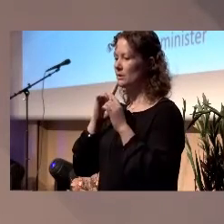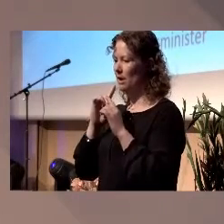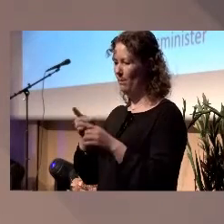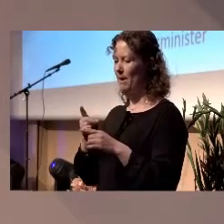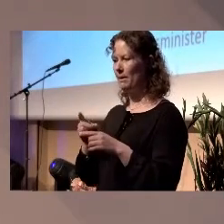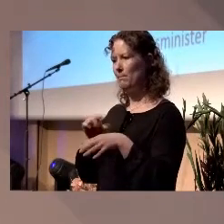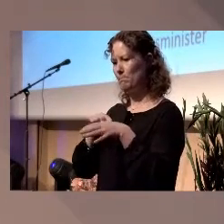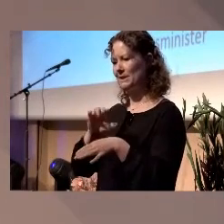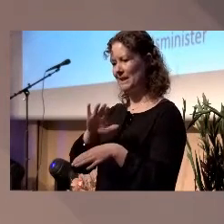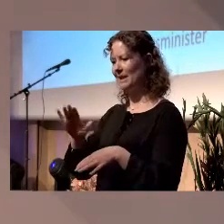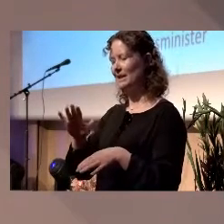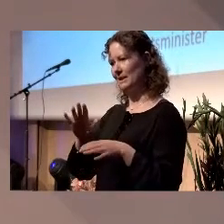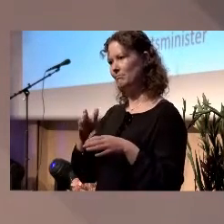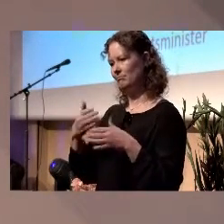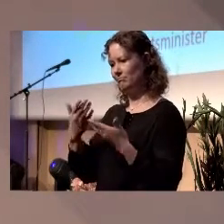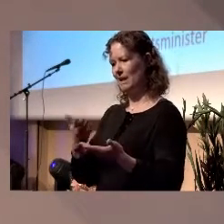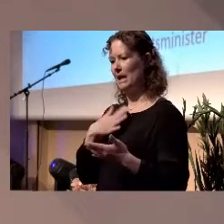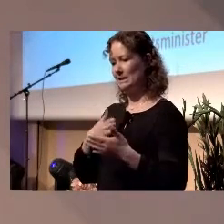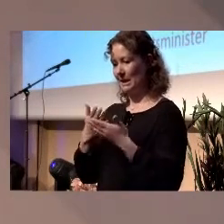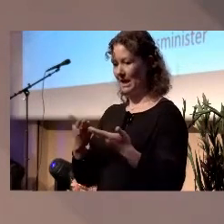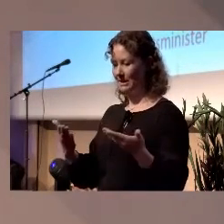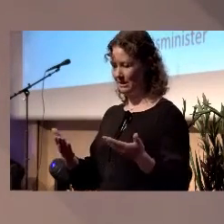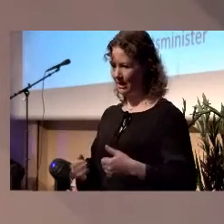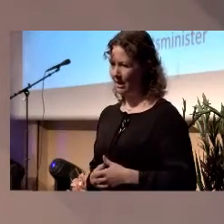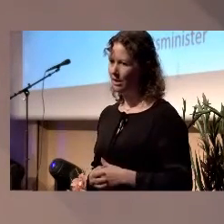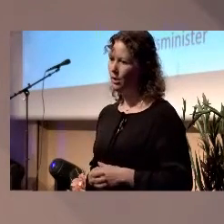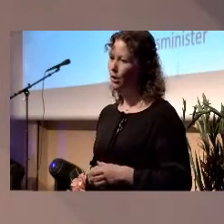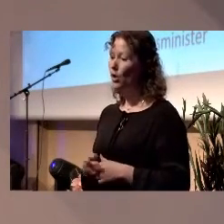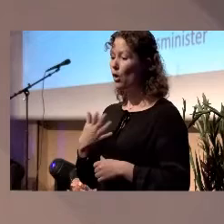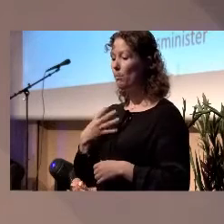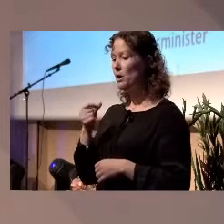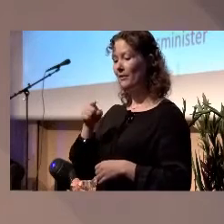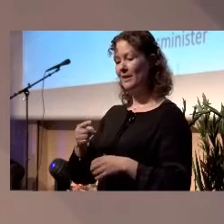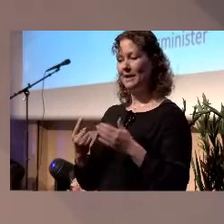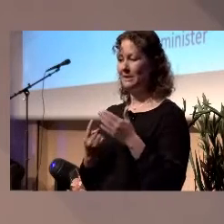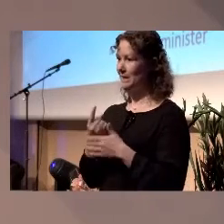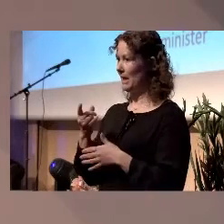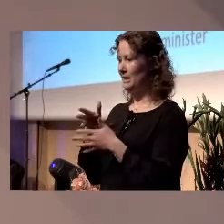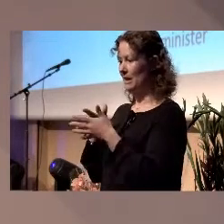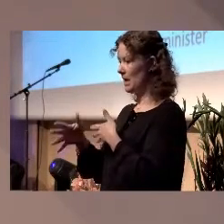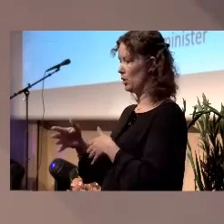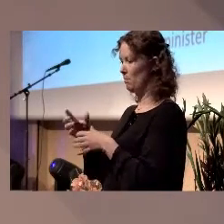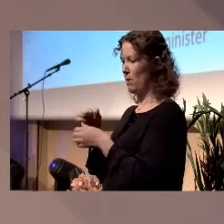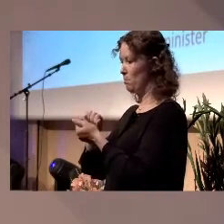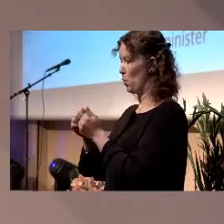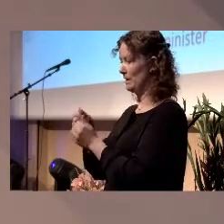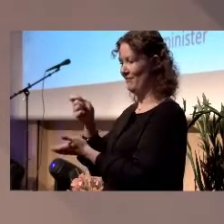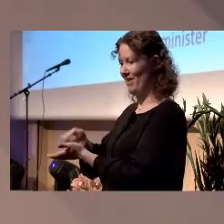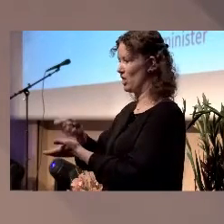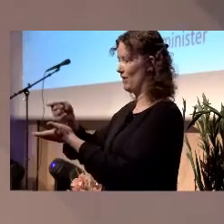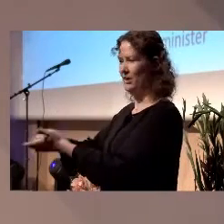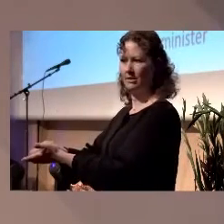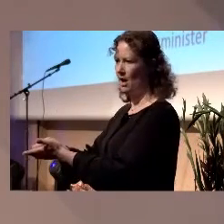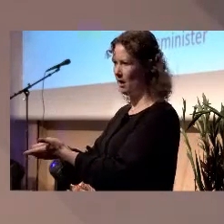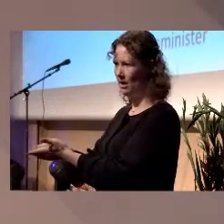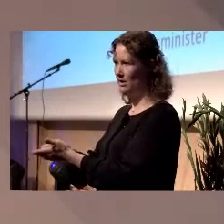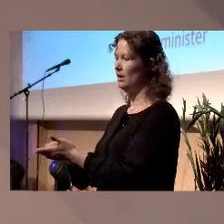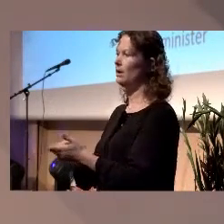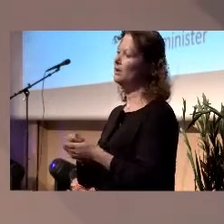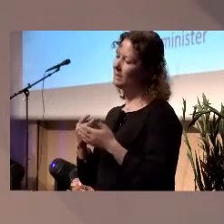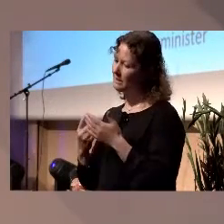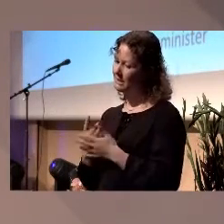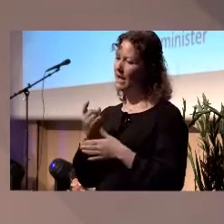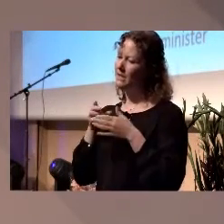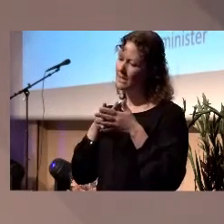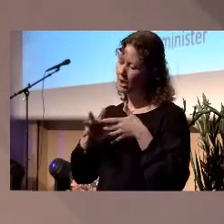helsetjenester. Veldig mye av det skjer ikke ved at politikerne vet henne, men ved at det skjer en